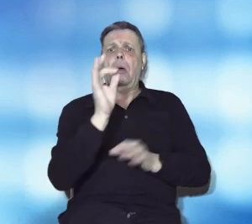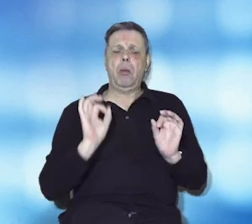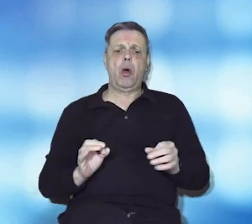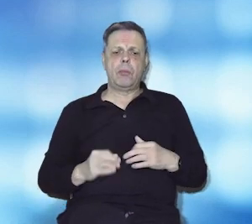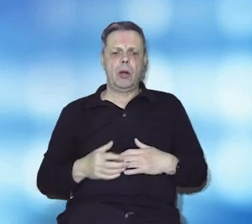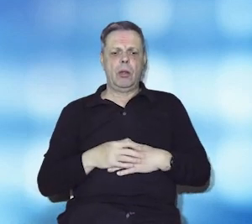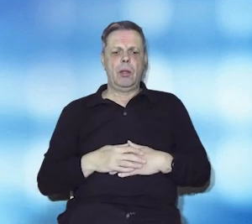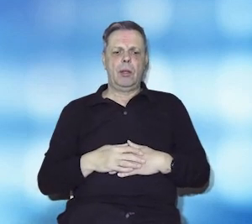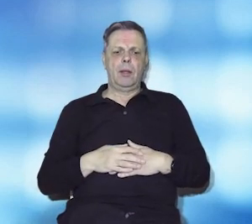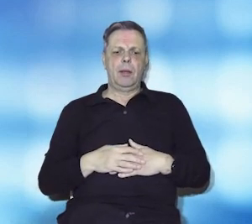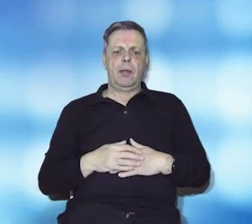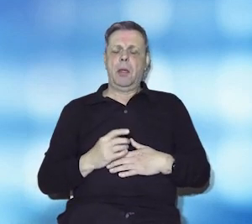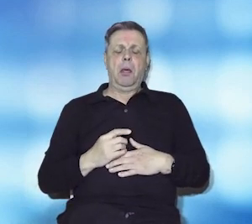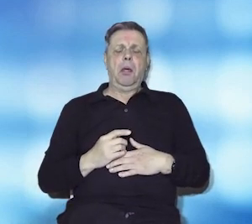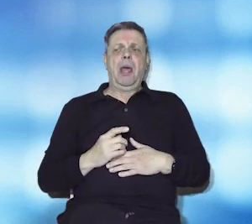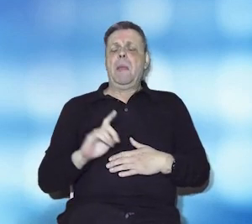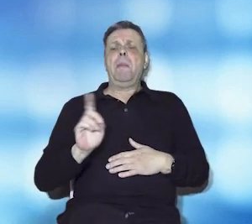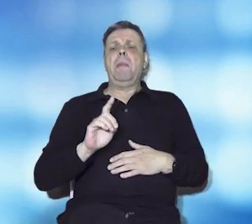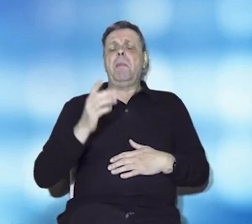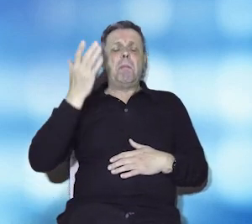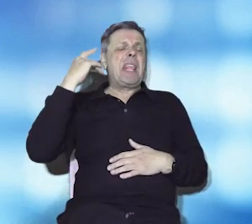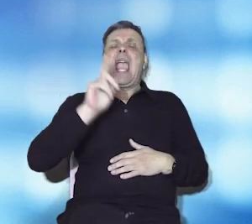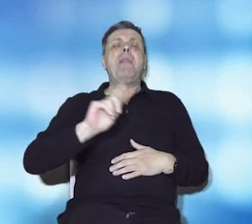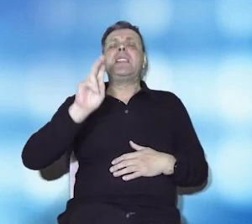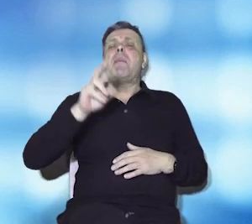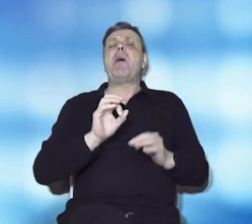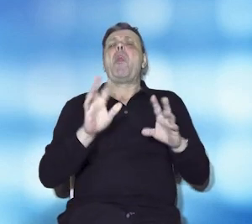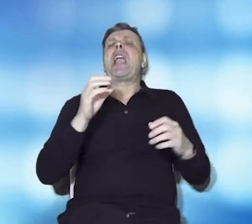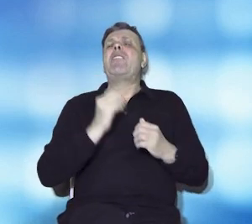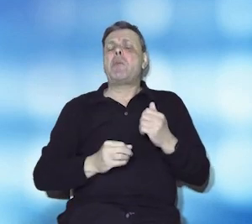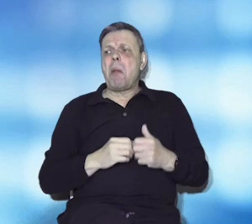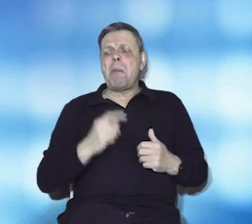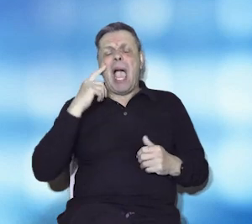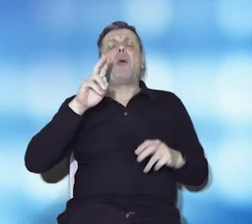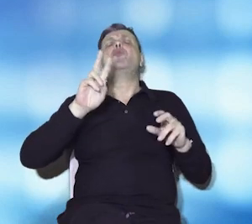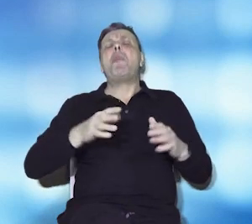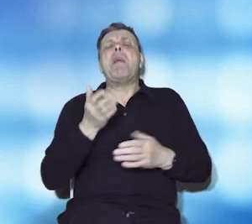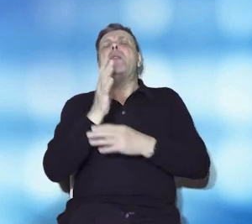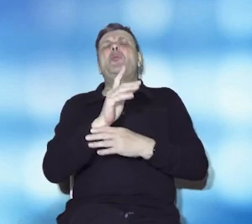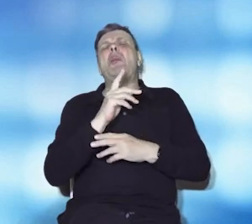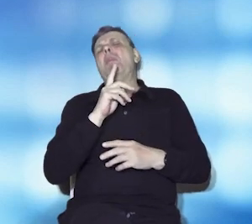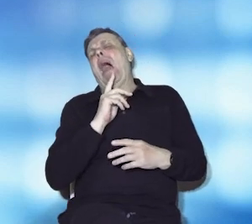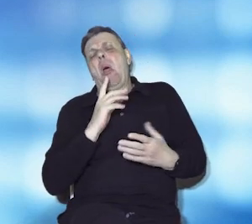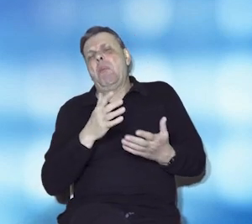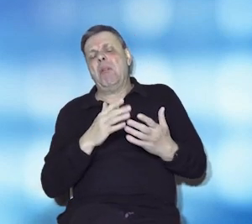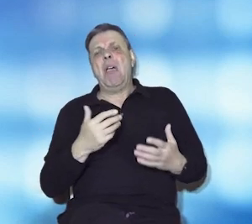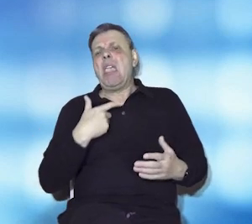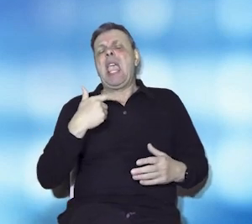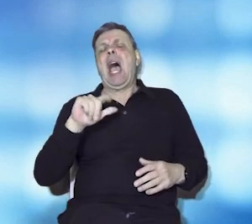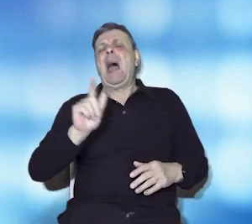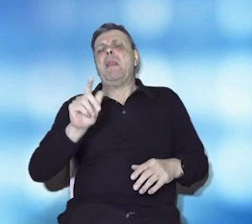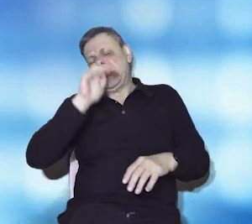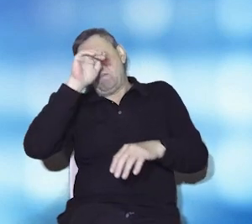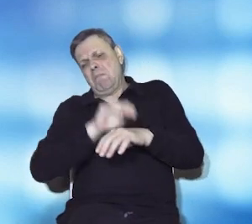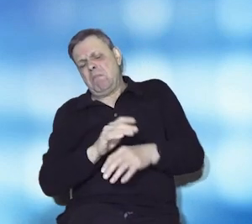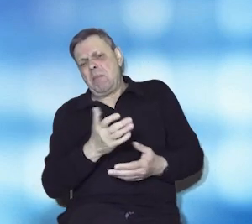reći, nikakve probleme ovog tipa, ili ako su bili prisutni, bili su u bitno manjem opsegu prisutni, i onda ih često nisam ni pridonosio tome